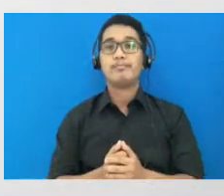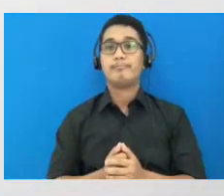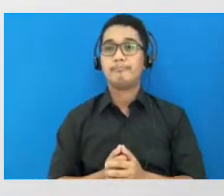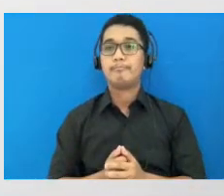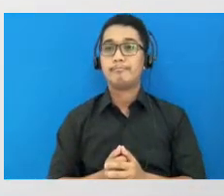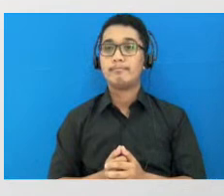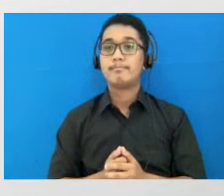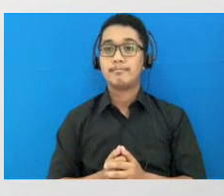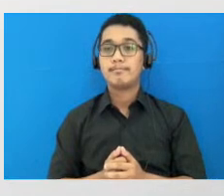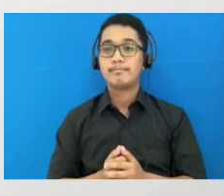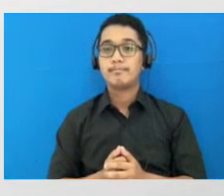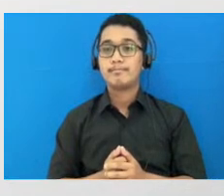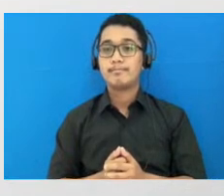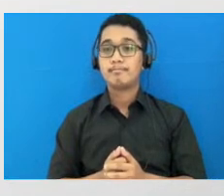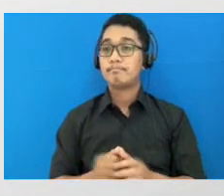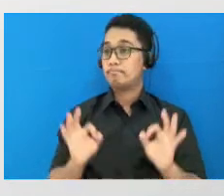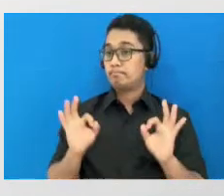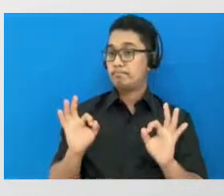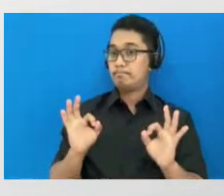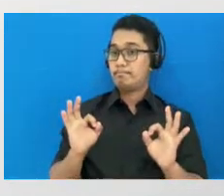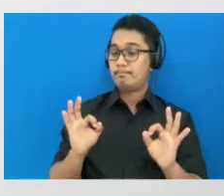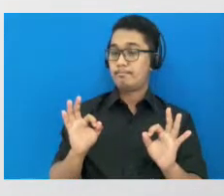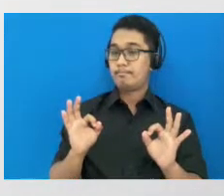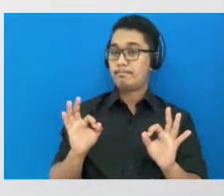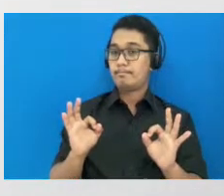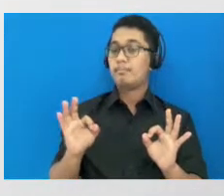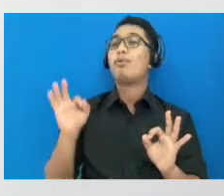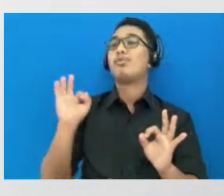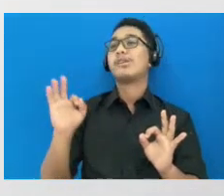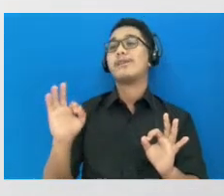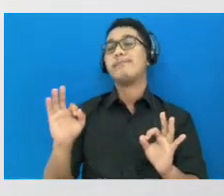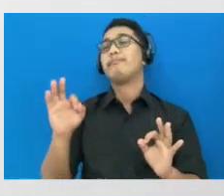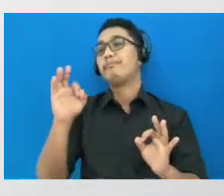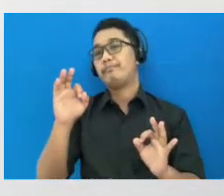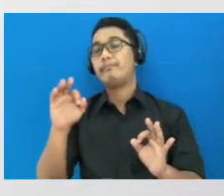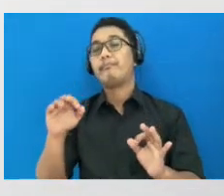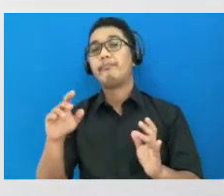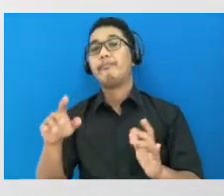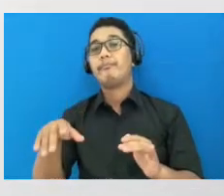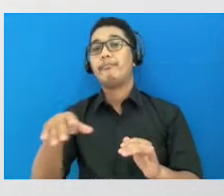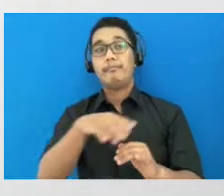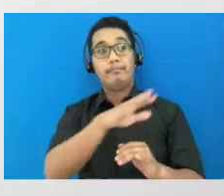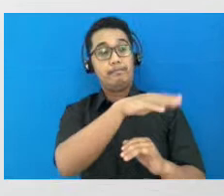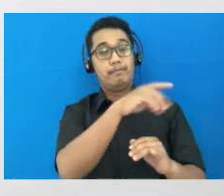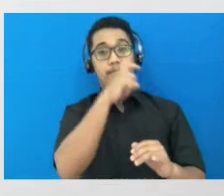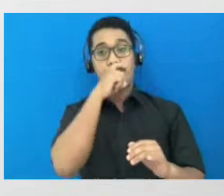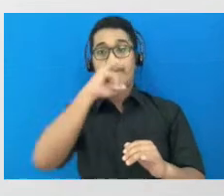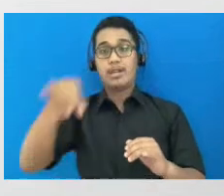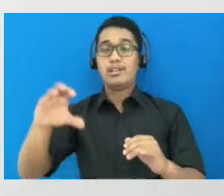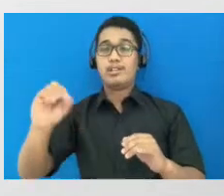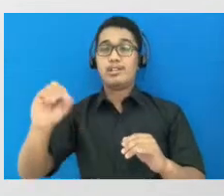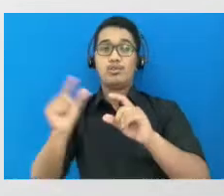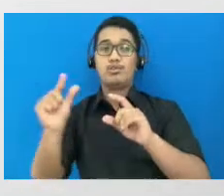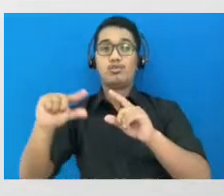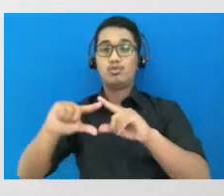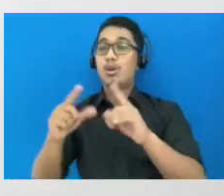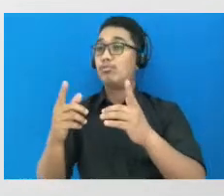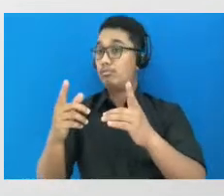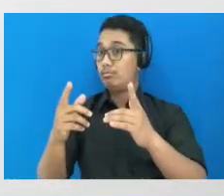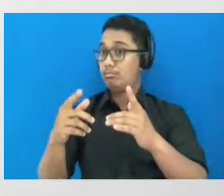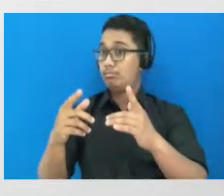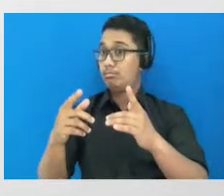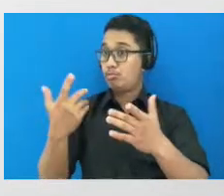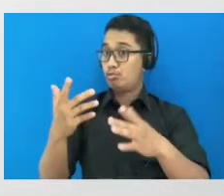gunakan. Demikian penjelasannya. Baik, Pak Ruby. Pak Joshua, apakah masih bersama kami nih? Sinyal sudah lebih baik